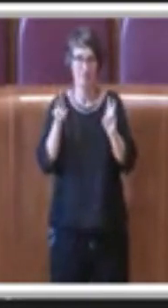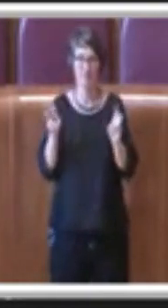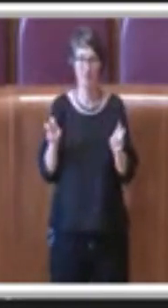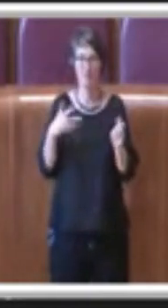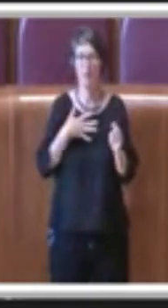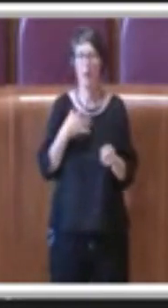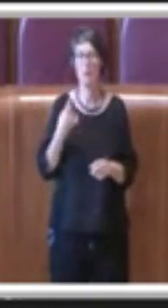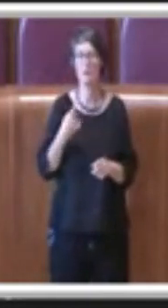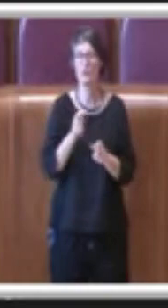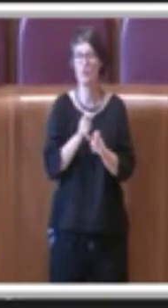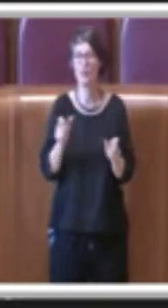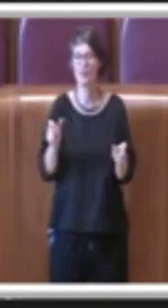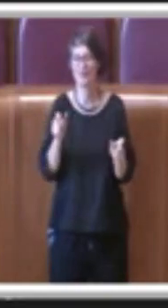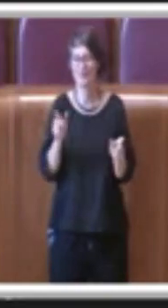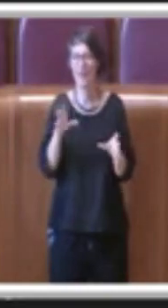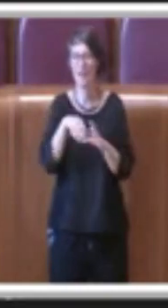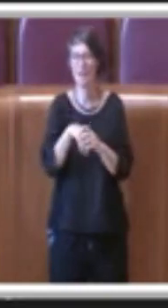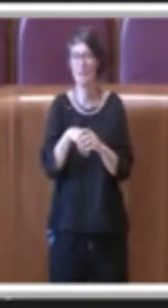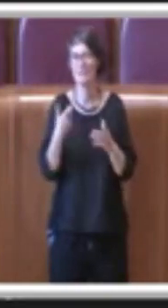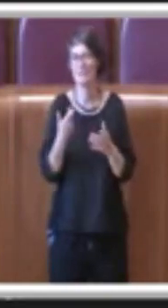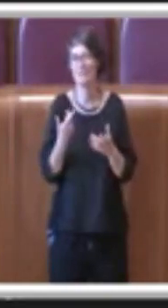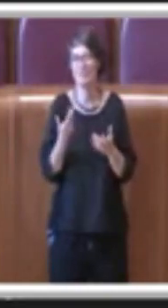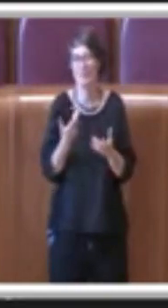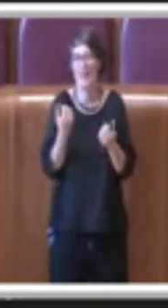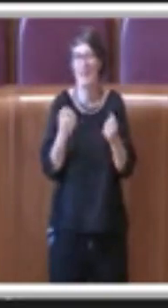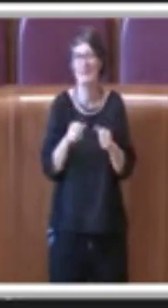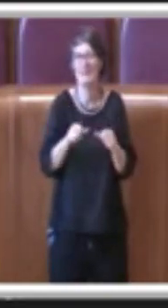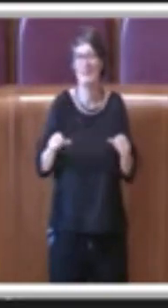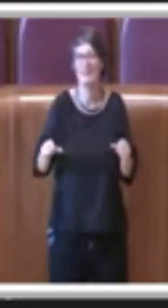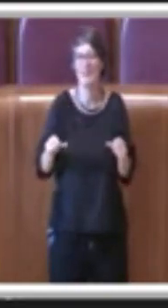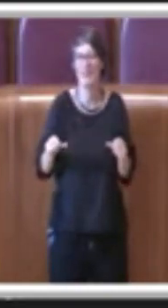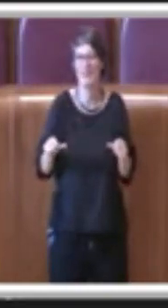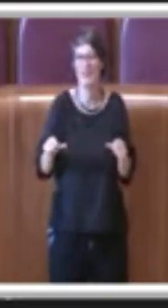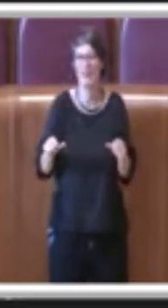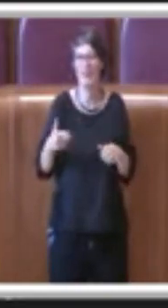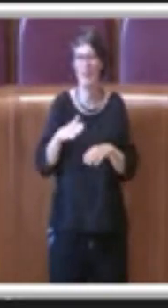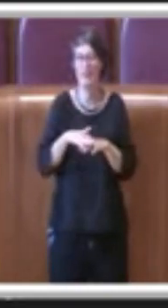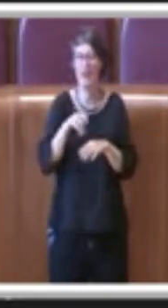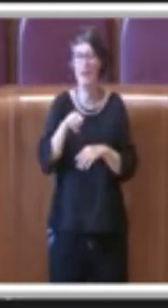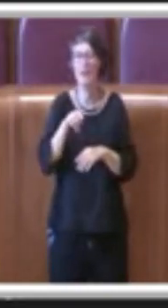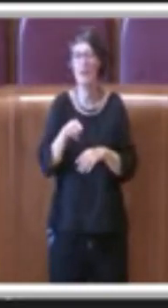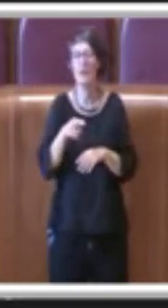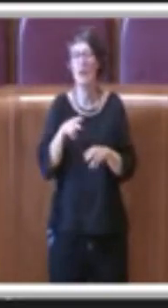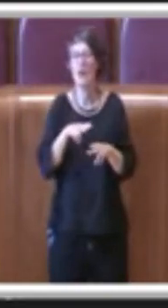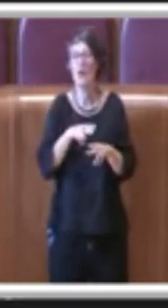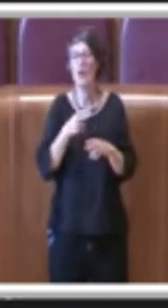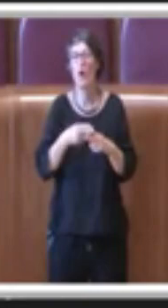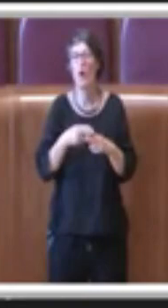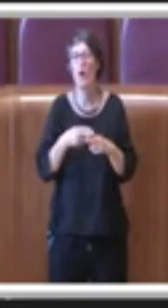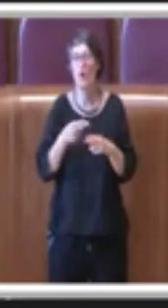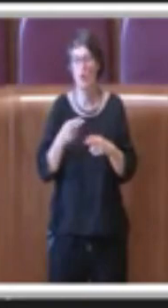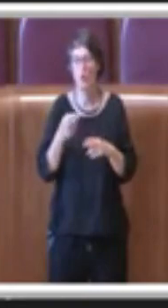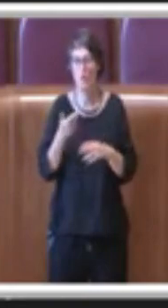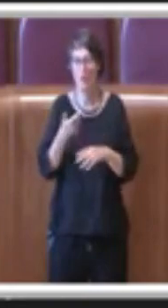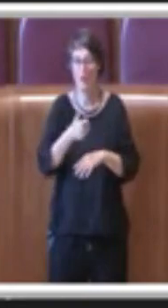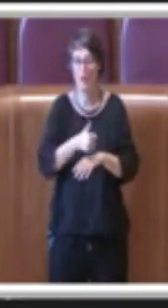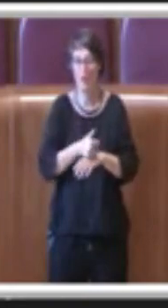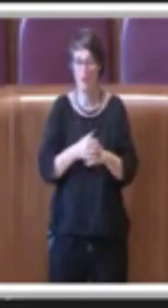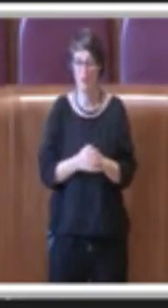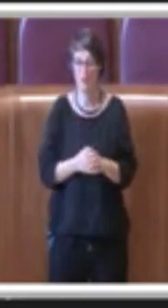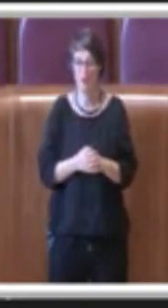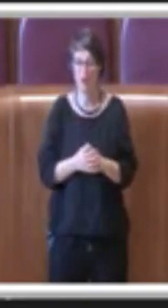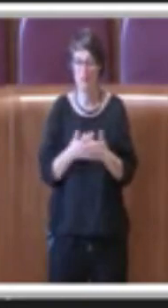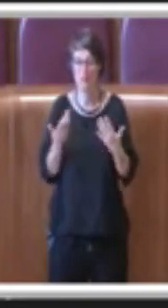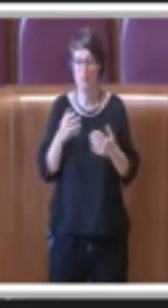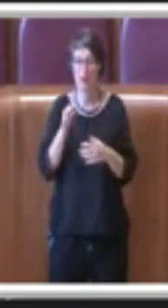Capitale. L'obiettivo di questa riforma, quindi, è quello sicuramente di promuovere l'invecchiamento attivo, mantenendo l'autonomia della persona